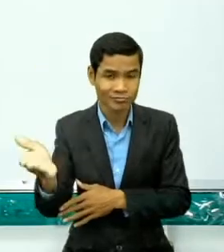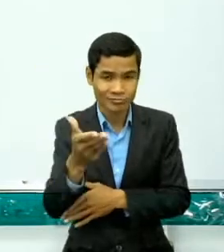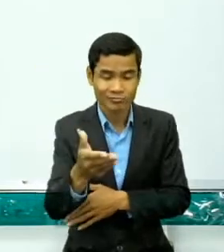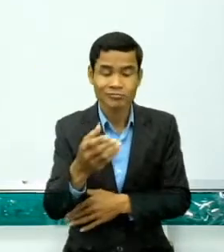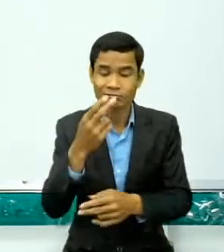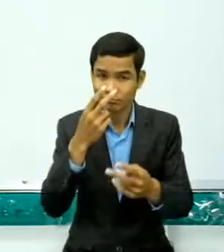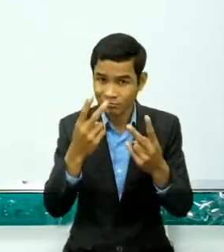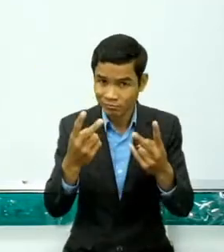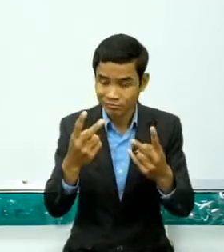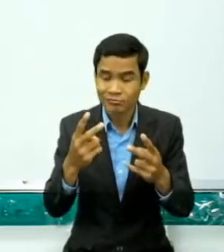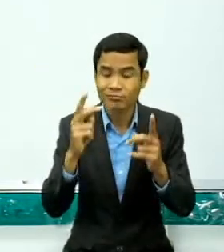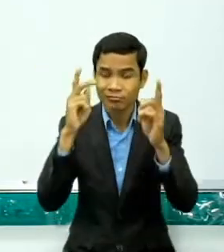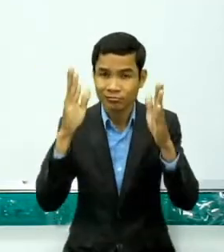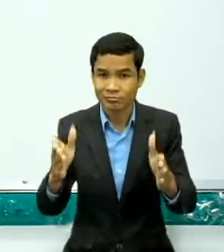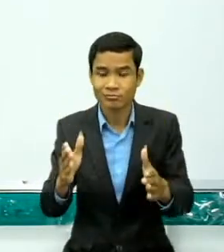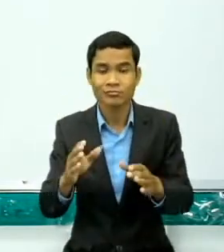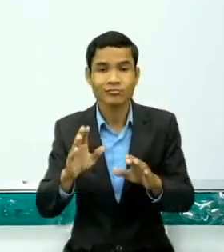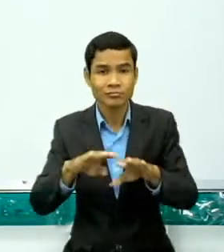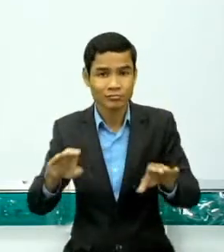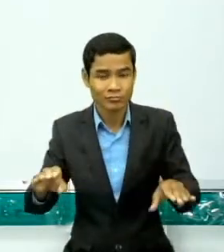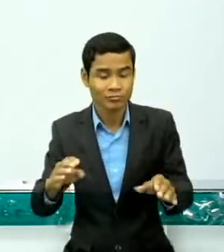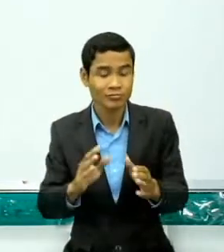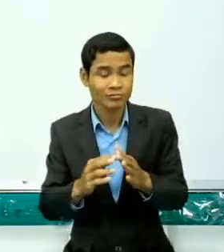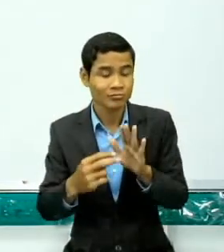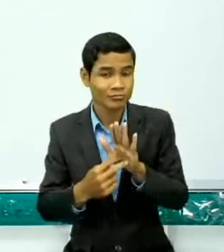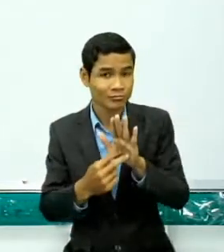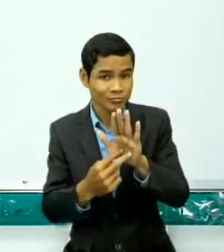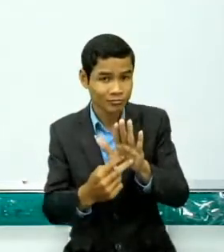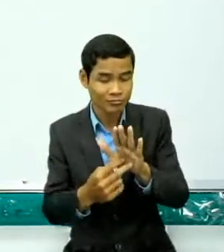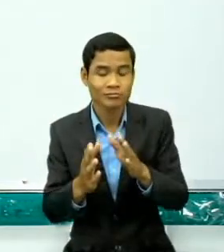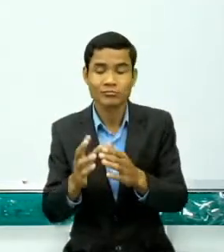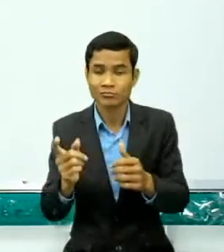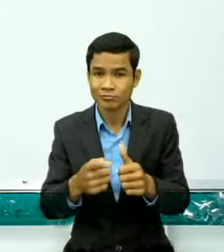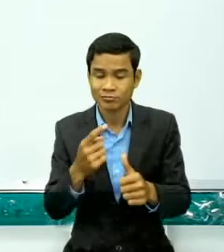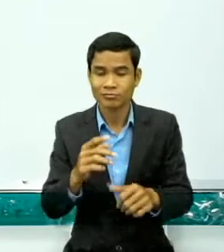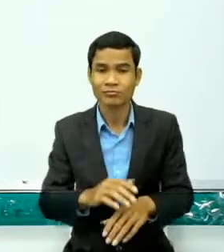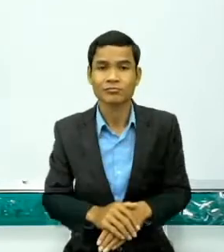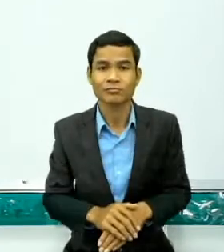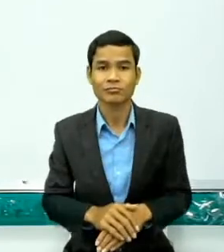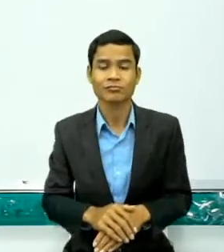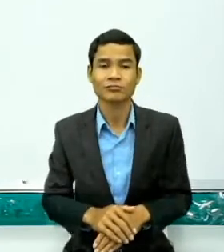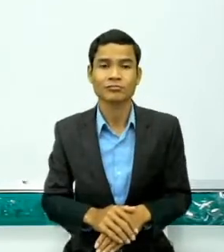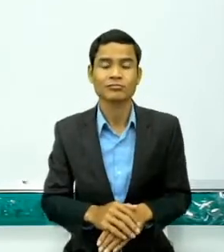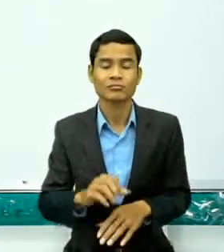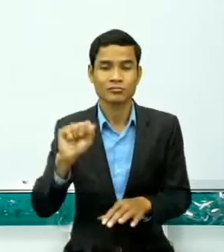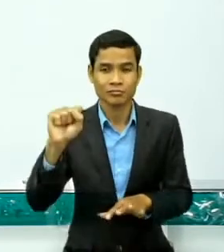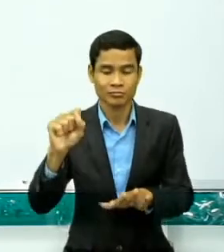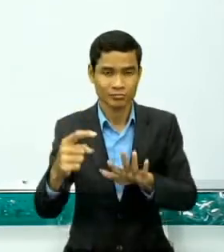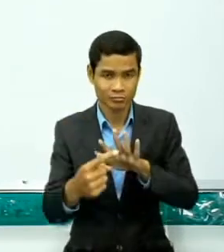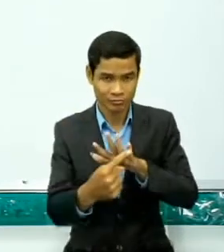នត្រៀមមើលអ្នកគ្រូអ្នកគ្រូធ្វើបង្ហាញកូនសិនចាតើ